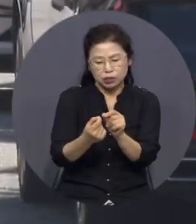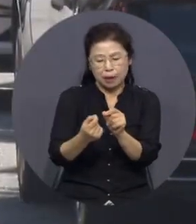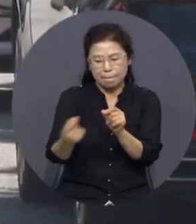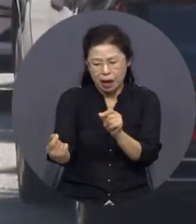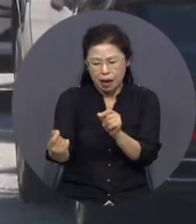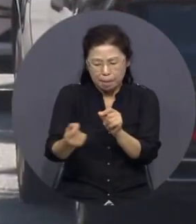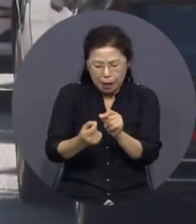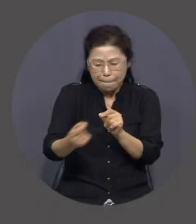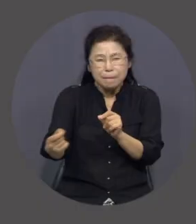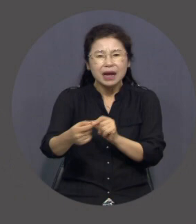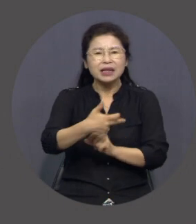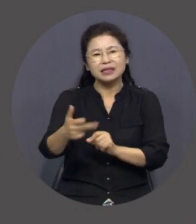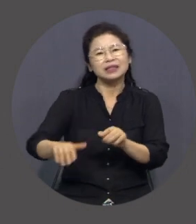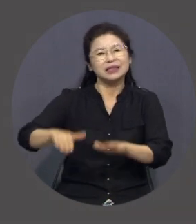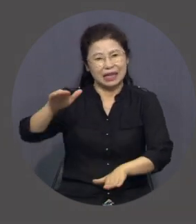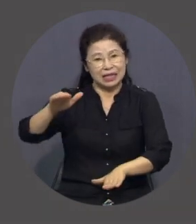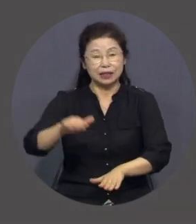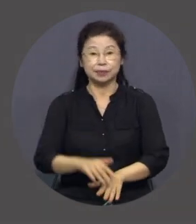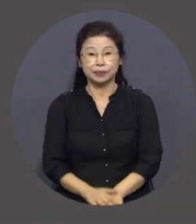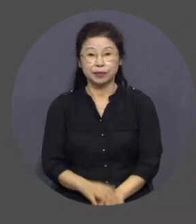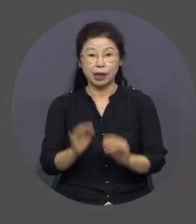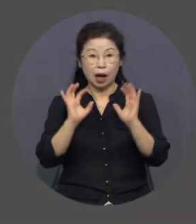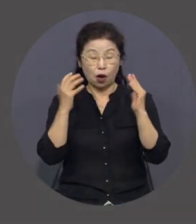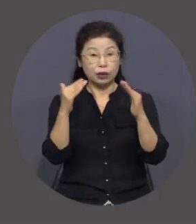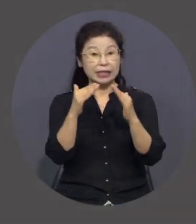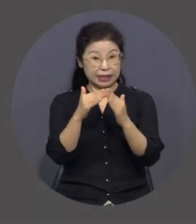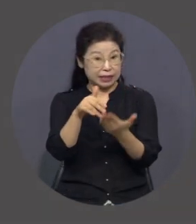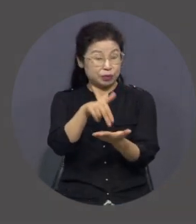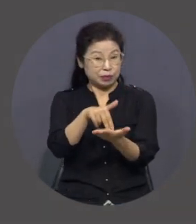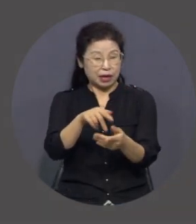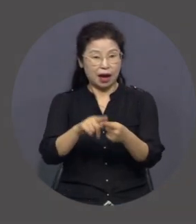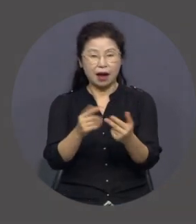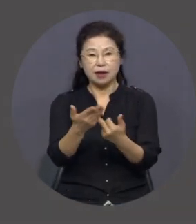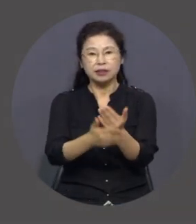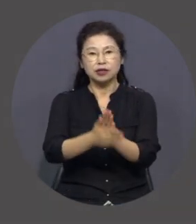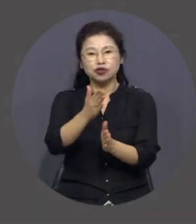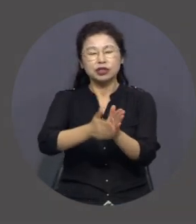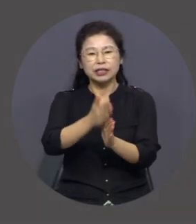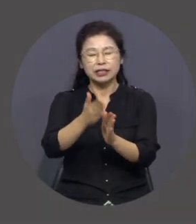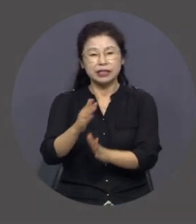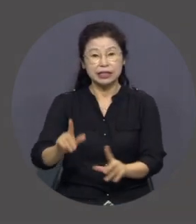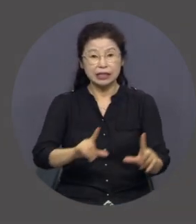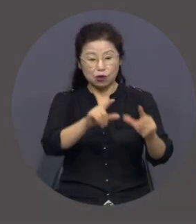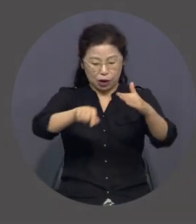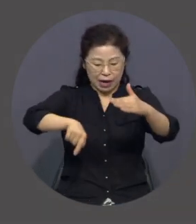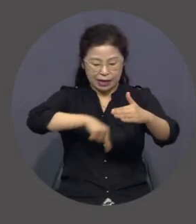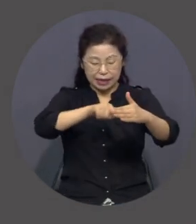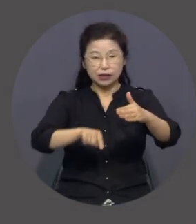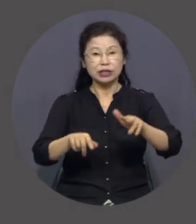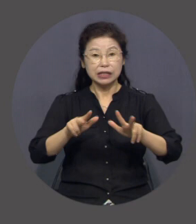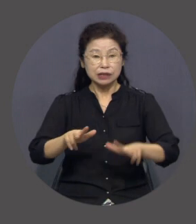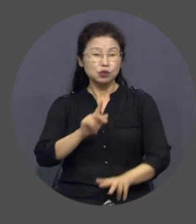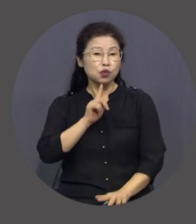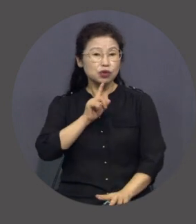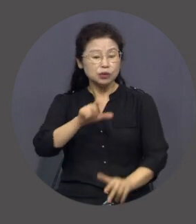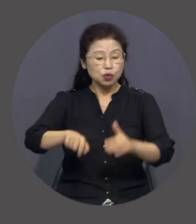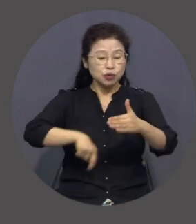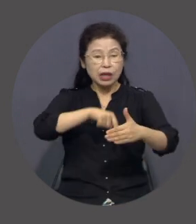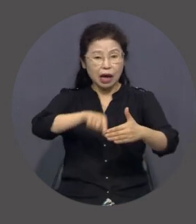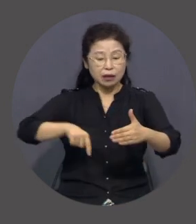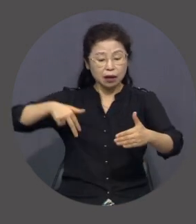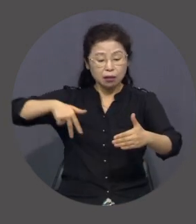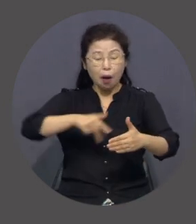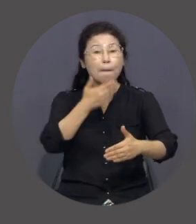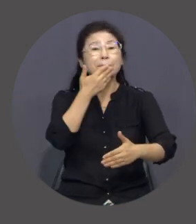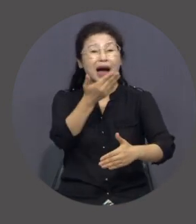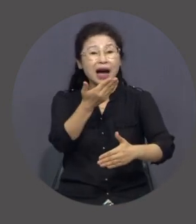차이가 크다는 것입니다. 어린이집의 경우 제주시 동지역 생활권은 지금도 15분 안팎이면